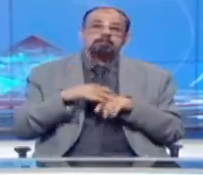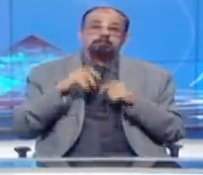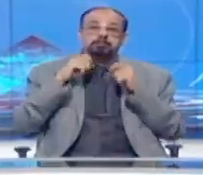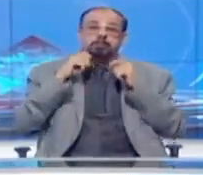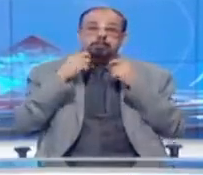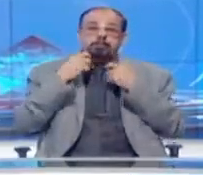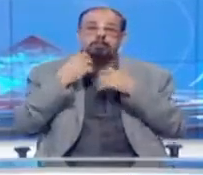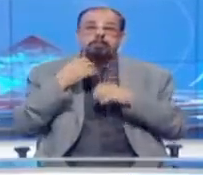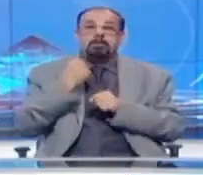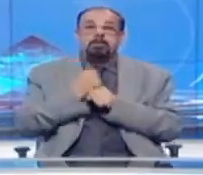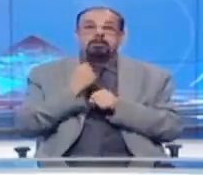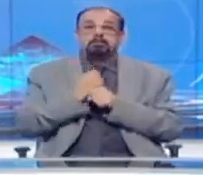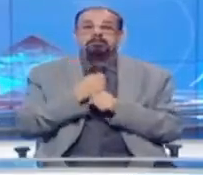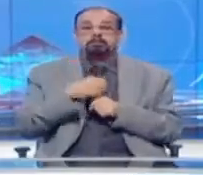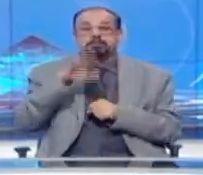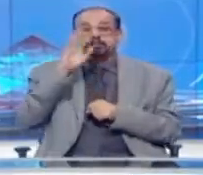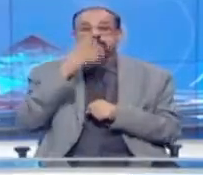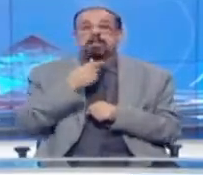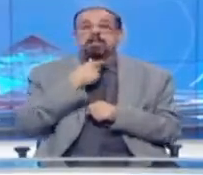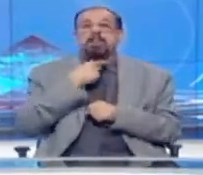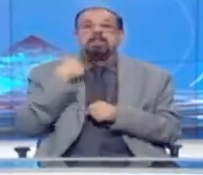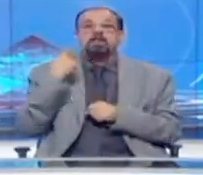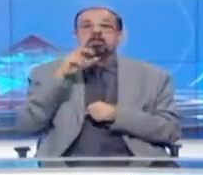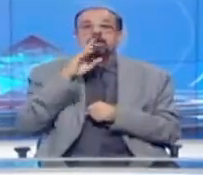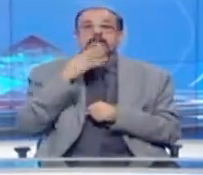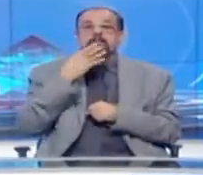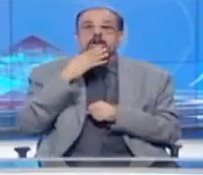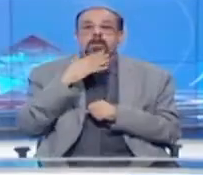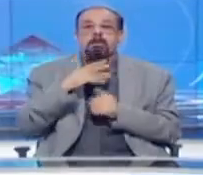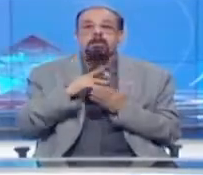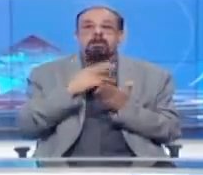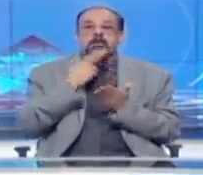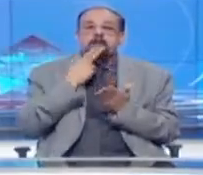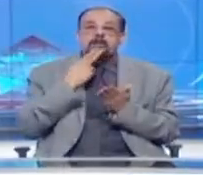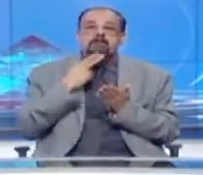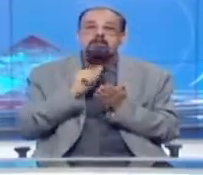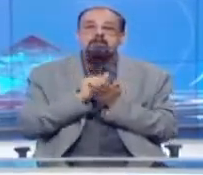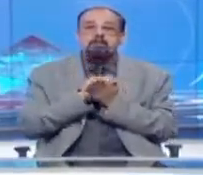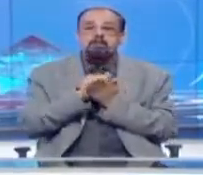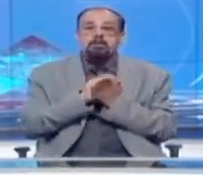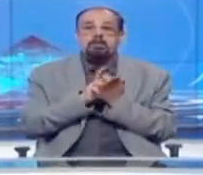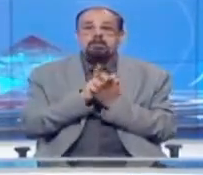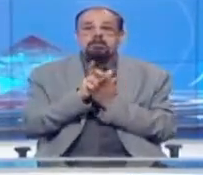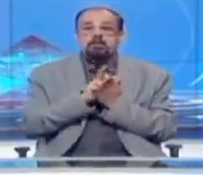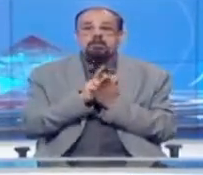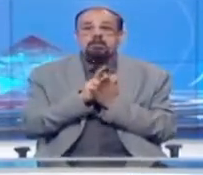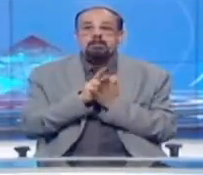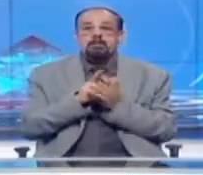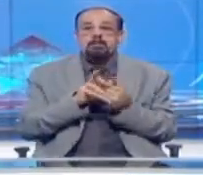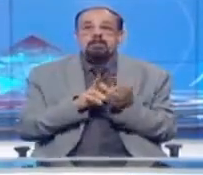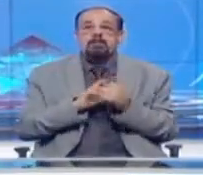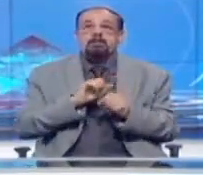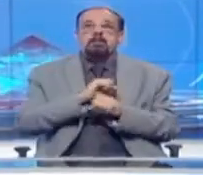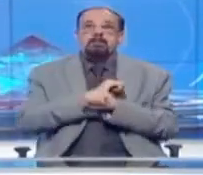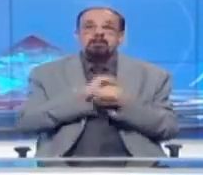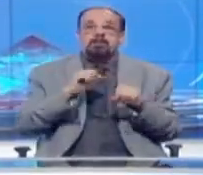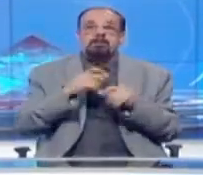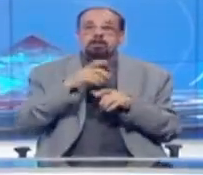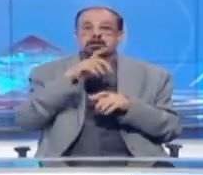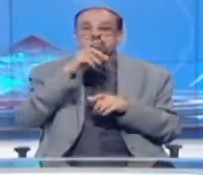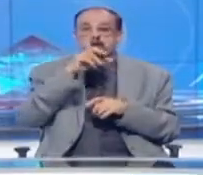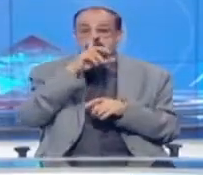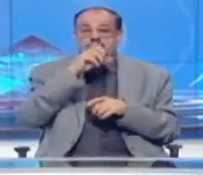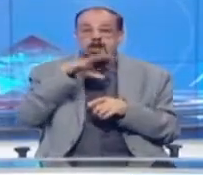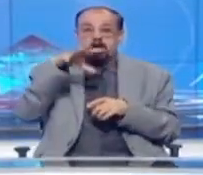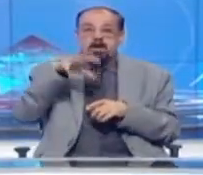بعض الجنود في عهد الخديوي إسماعيل كانوا يقومون بتنظيف أحد المدافع، فدوت قذيفة في سماء القاهرة